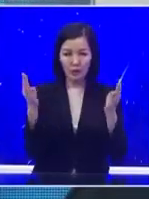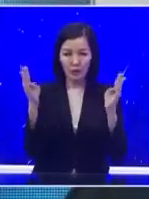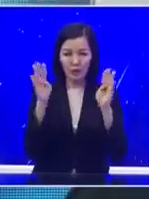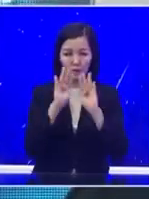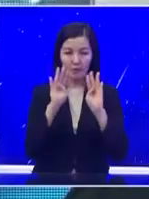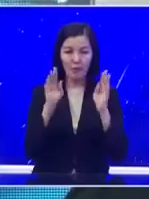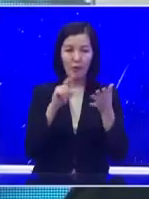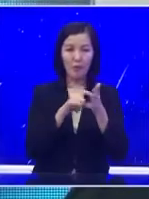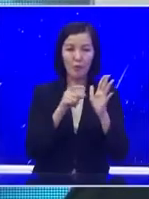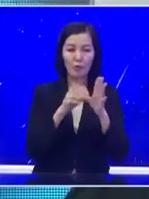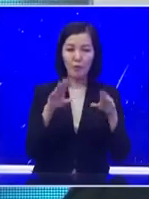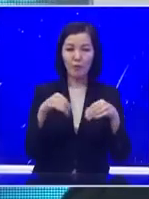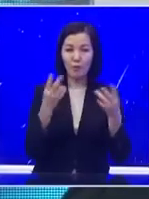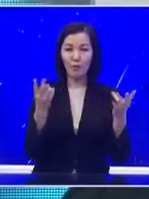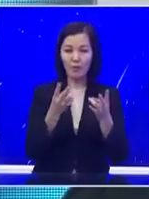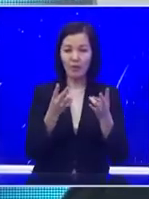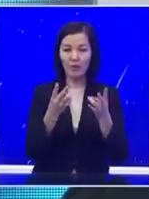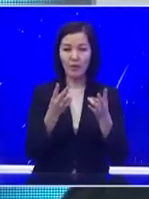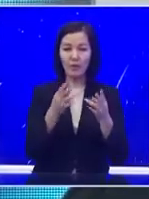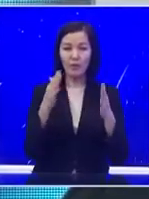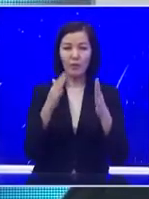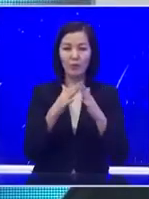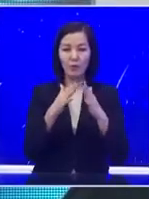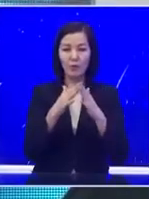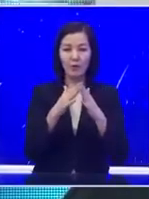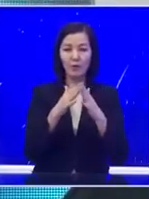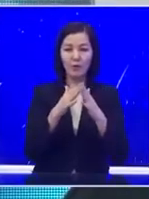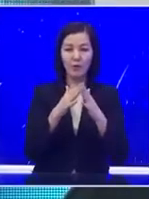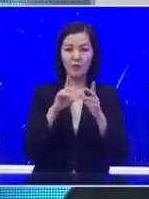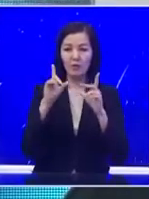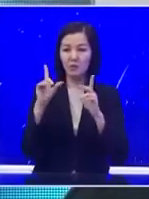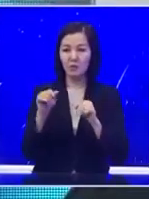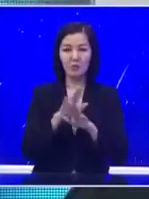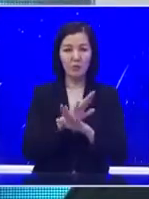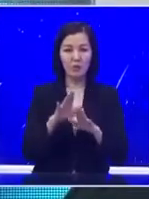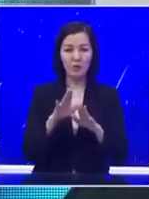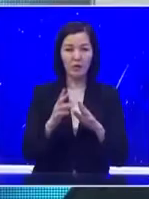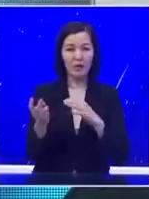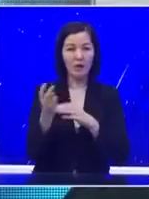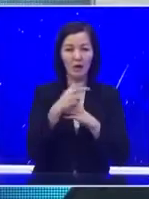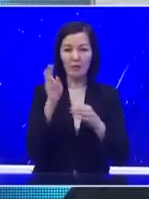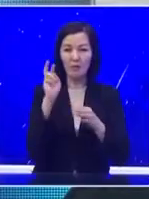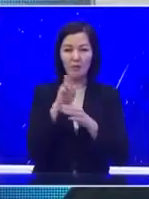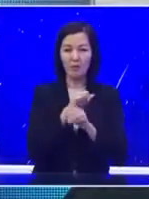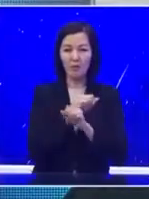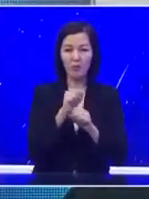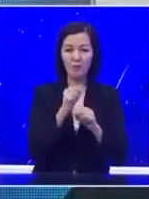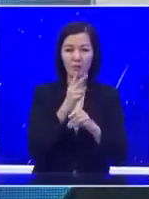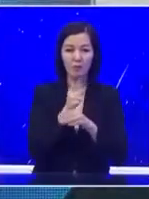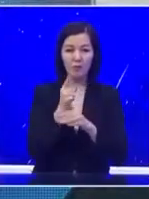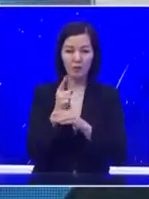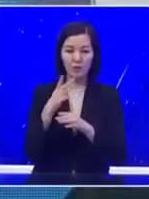бөлме оларға беру керек. Және де үйге ешкімді шақыруға, қабылдауға осында шектеу қойып